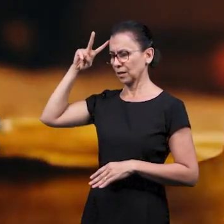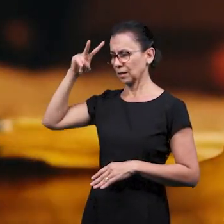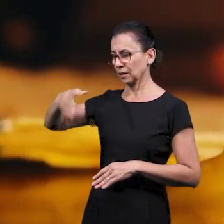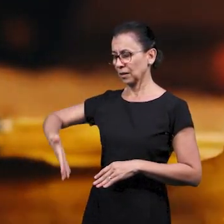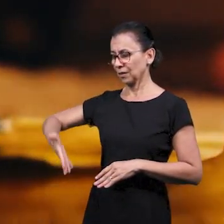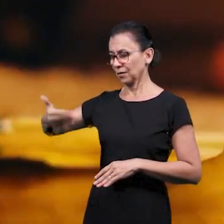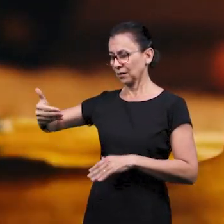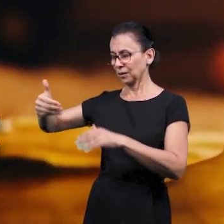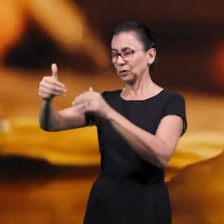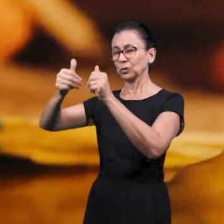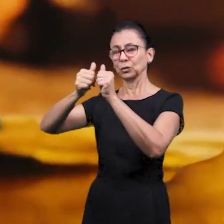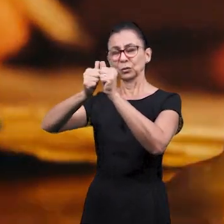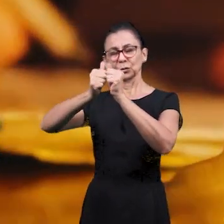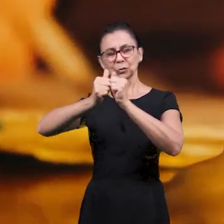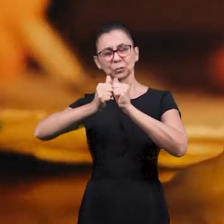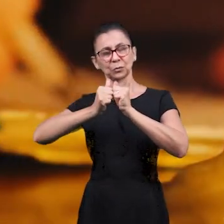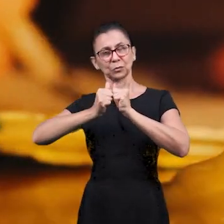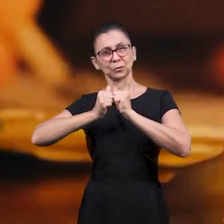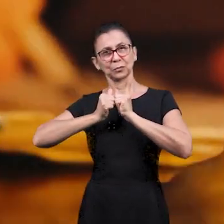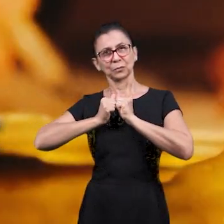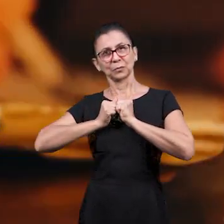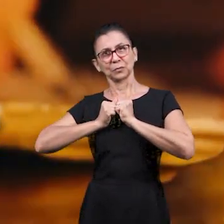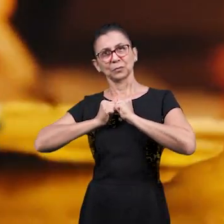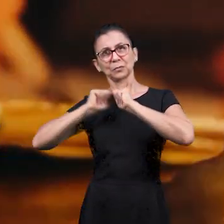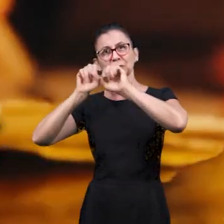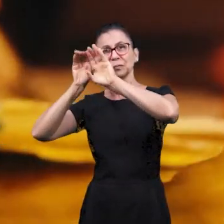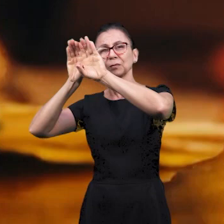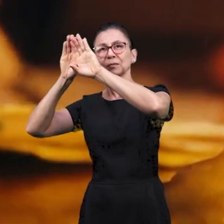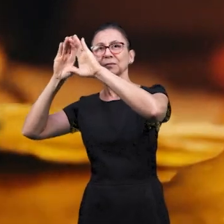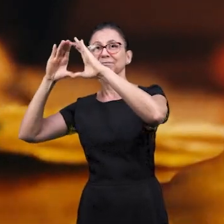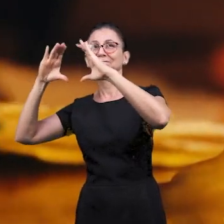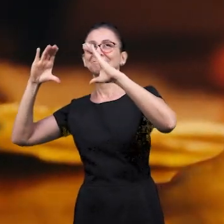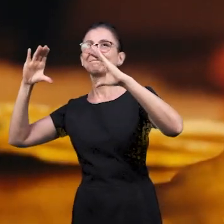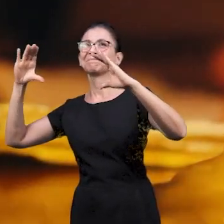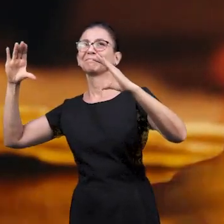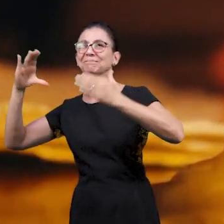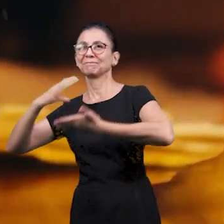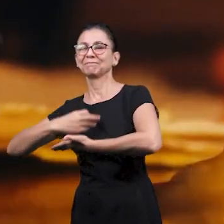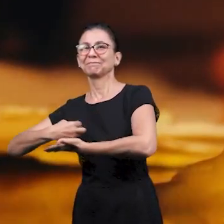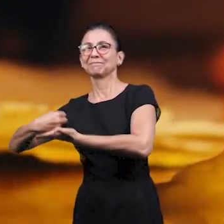Я хочу, чтобы ты был здесь со мною.